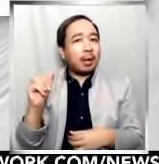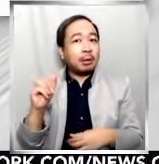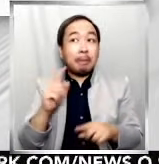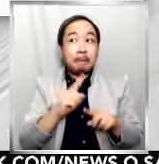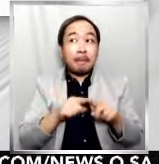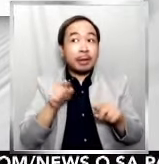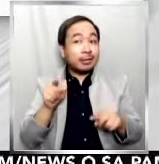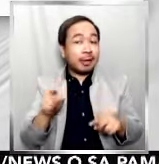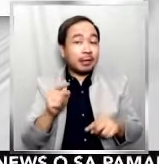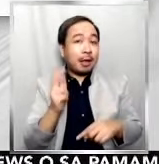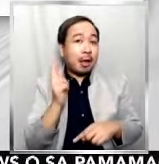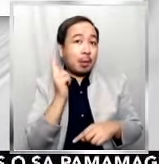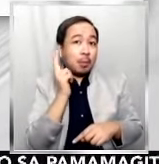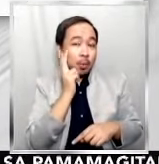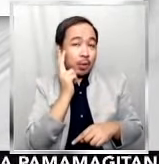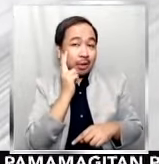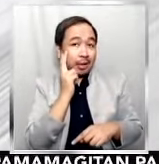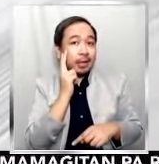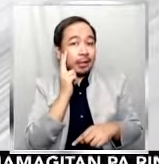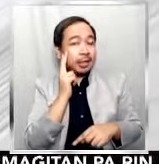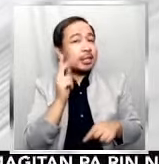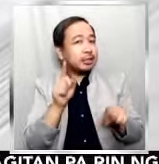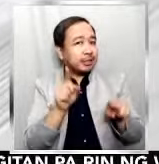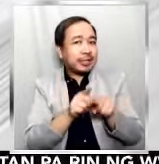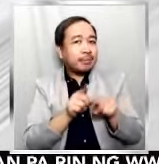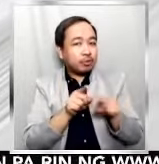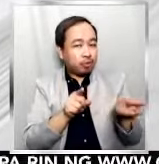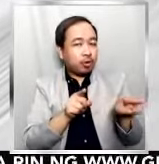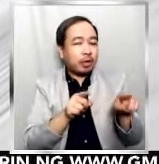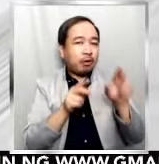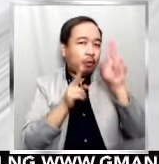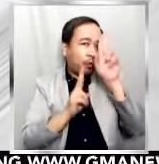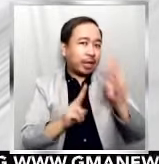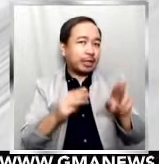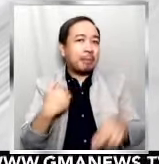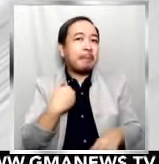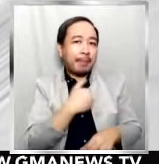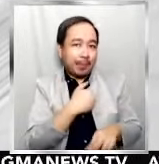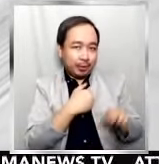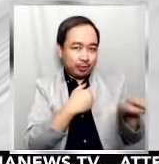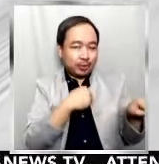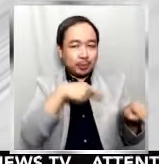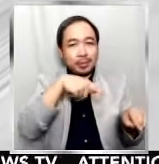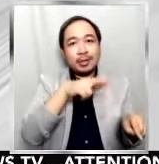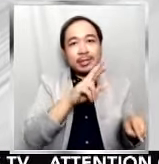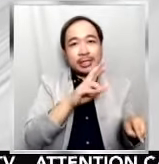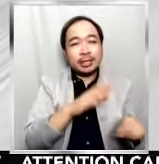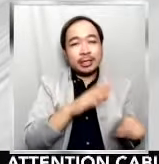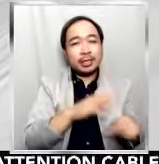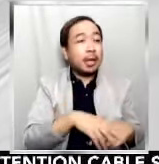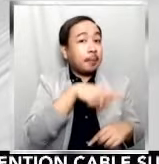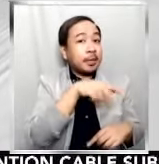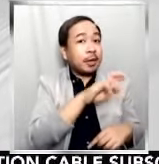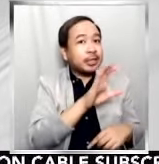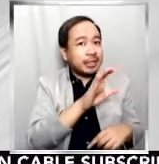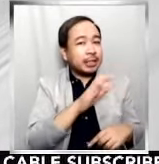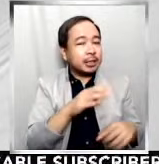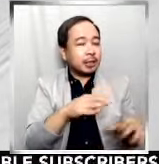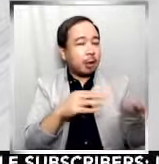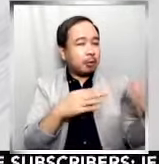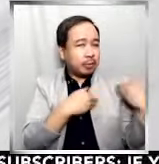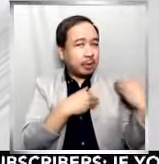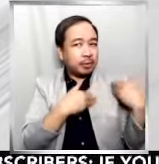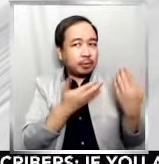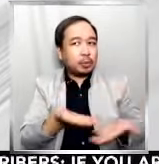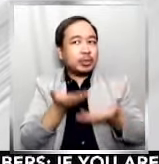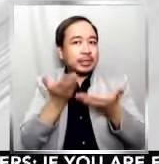honorary member din ng Red Cross si Duterte. Obligado rin ang Red Cross sa magsubmit ng annual report na nagdedetalya ng kanilang aktibidad at financial